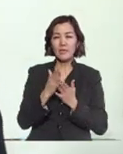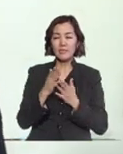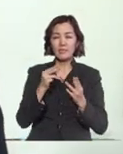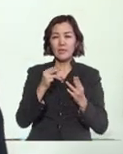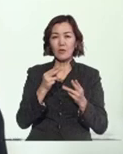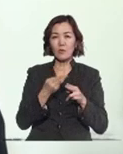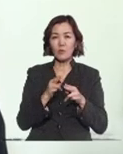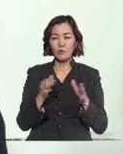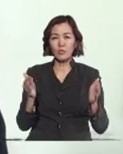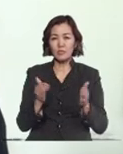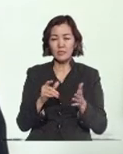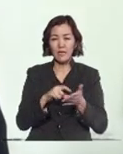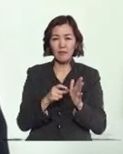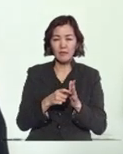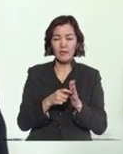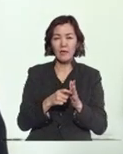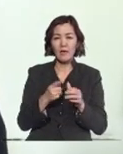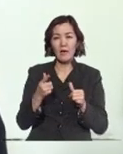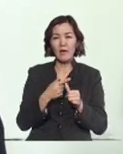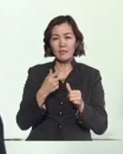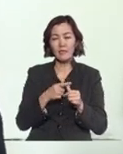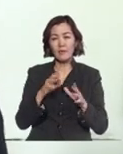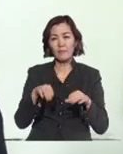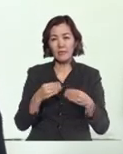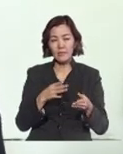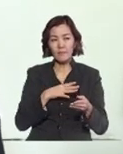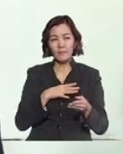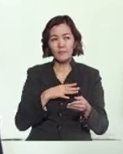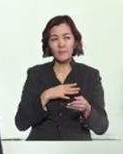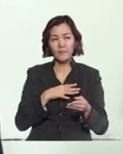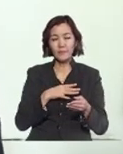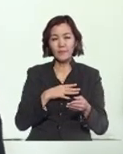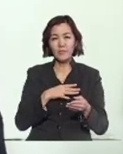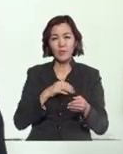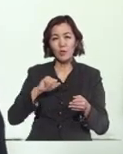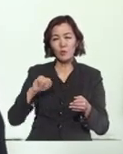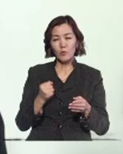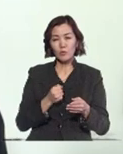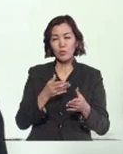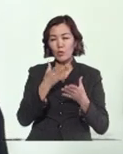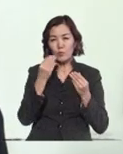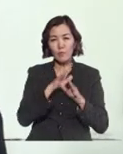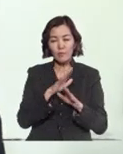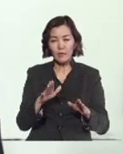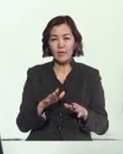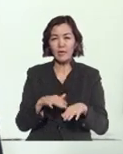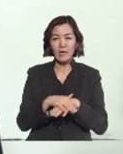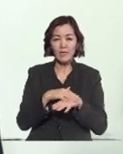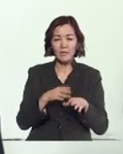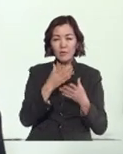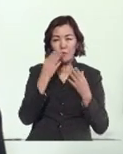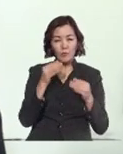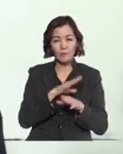залды Асқарымның атында атап, артында осы жолдас жобалар ұмытпай, Асқарым өлсе